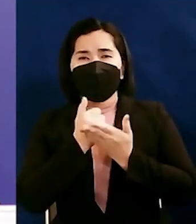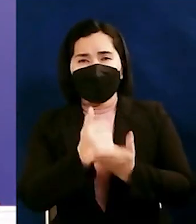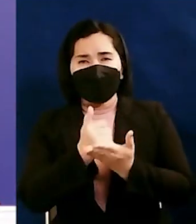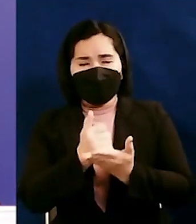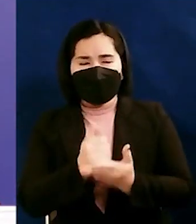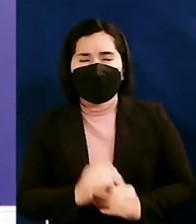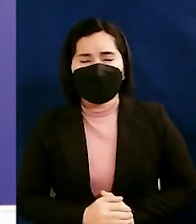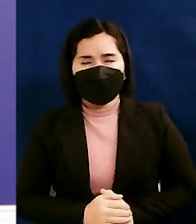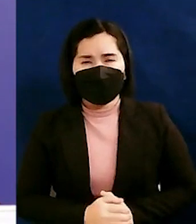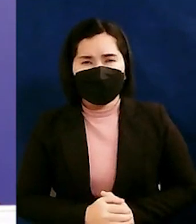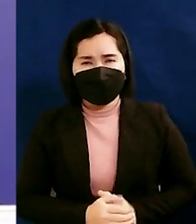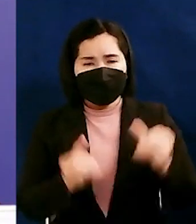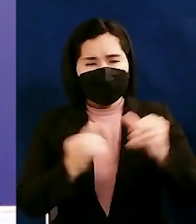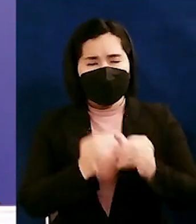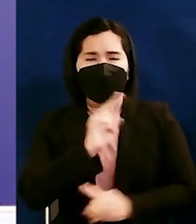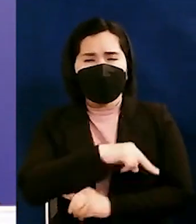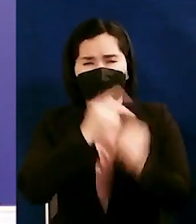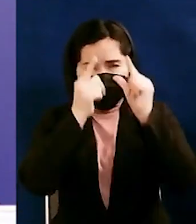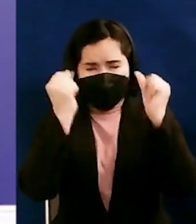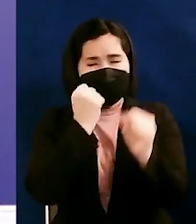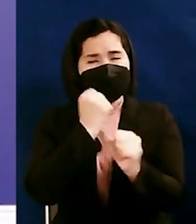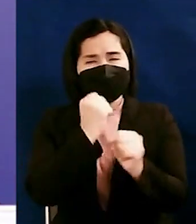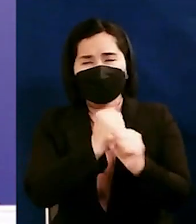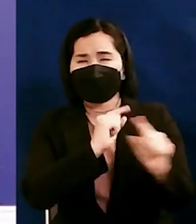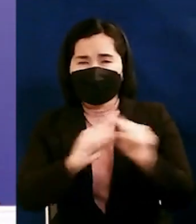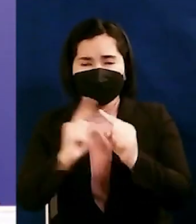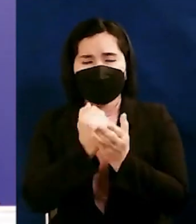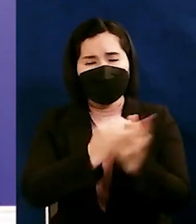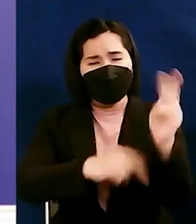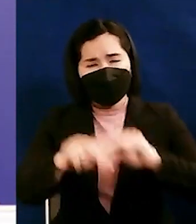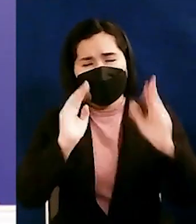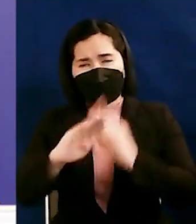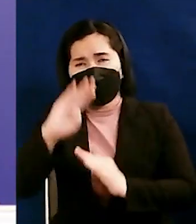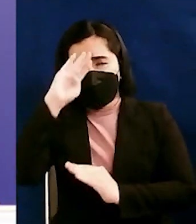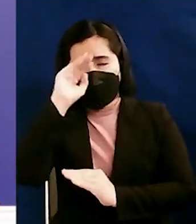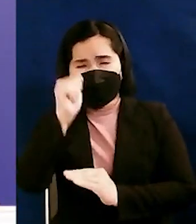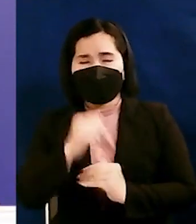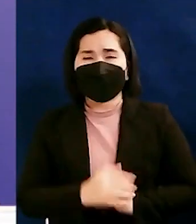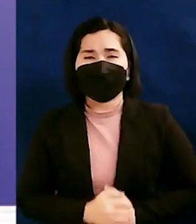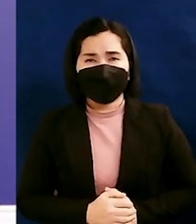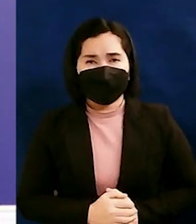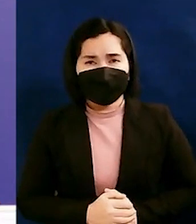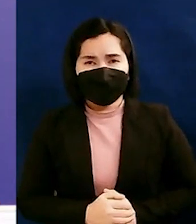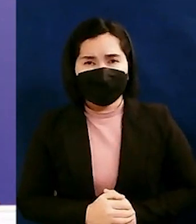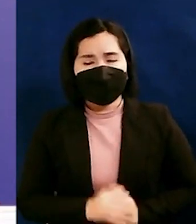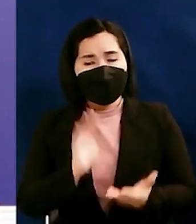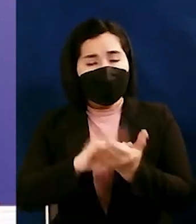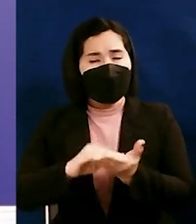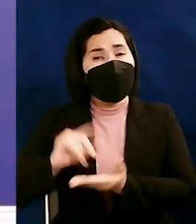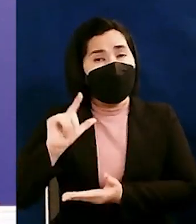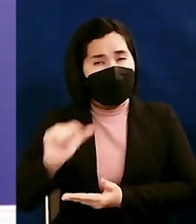วกให้กับเจ้าหน้าที่นะครับในการที่จะดูแลคนไข้นะครับไม่เกี่ยวข้องกับฐาน